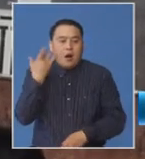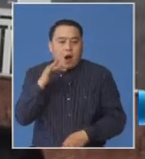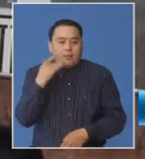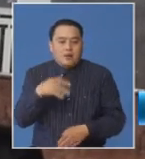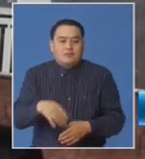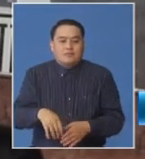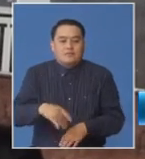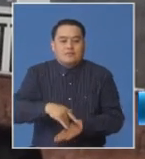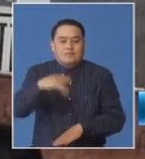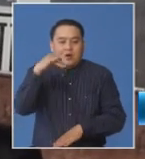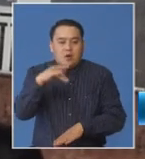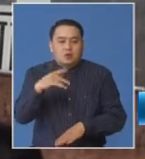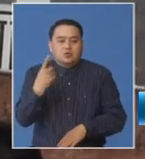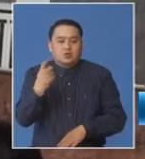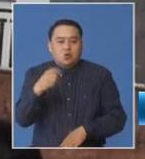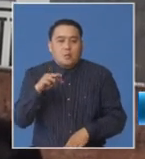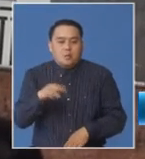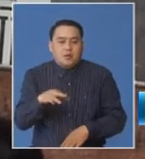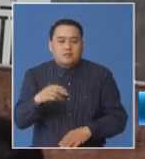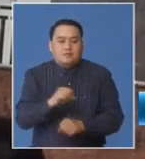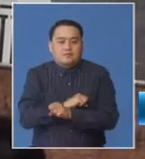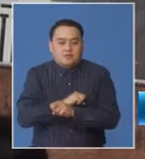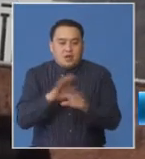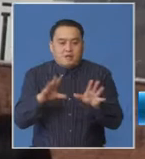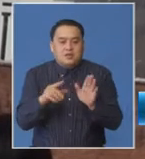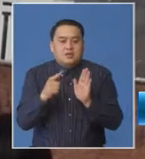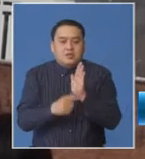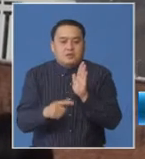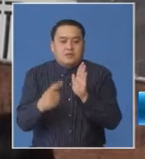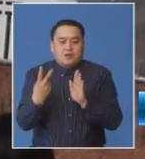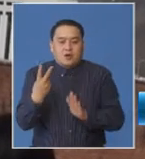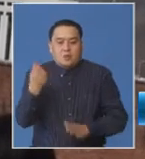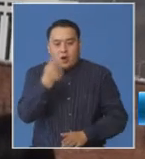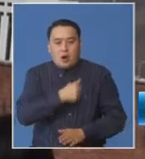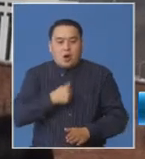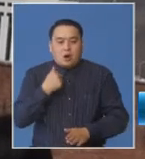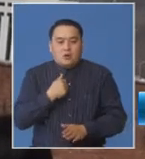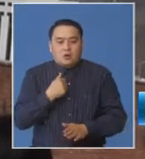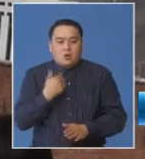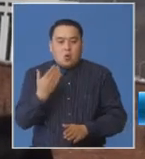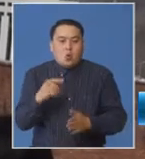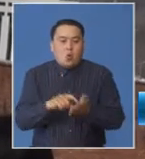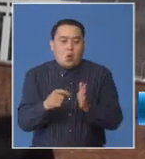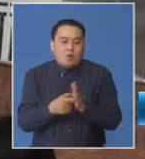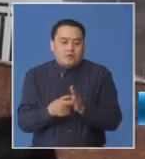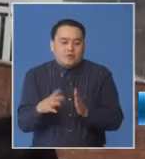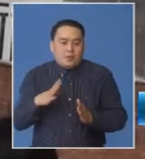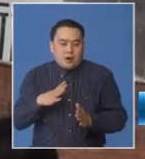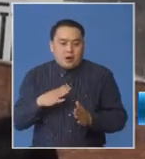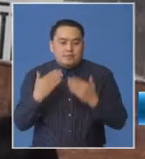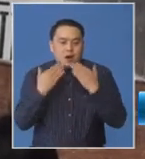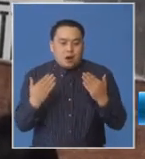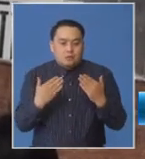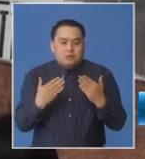высокое здание. Башню высотой более 100 метров построили в 1972 году. В ней располагались офисные помещения. В последние